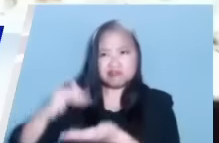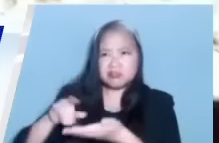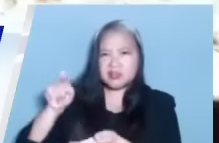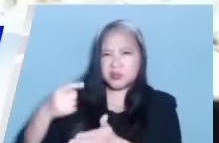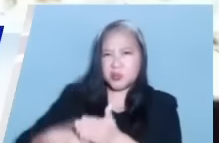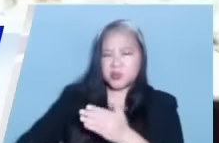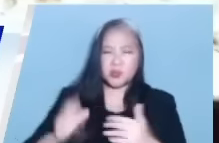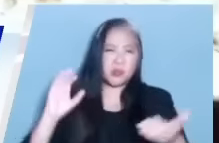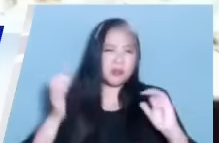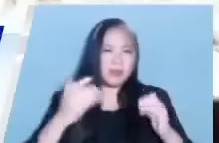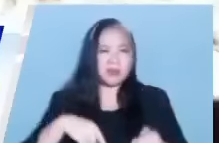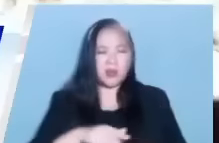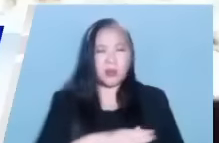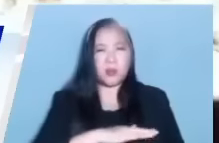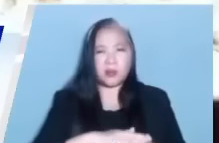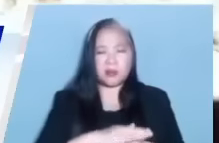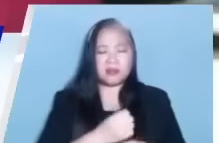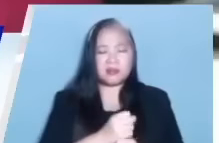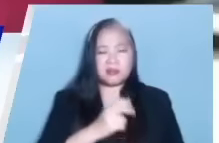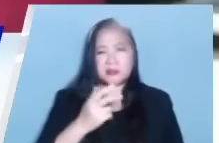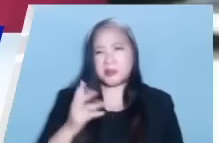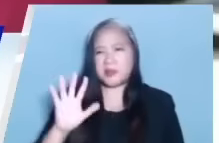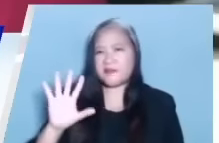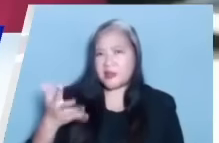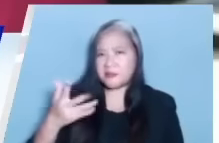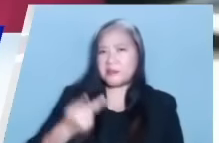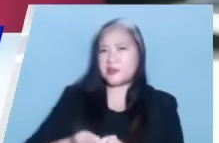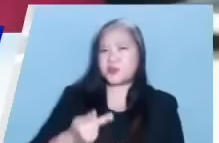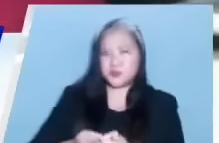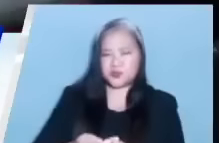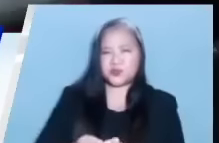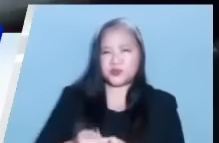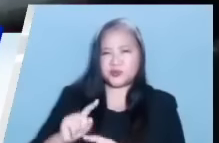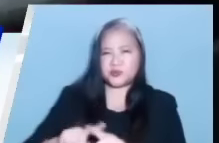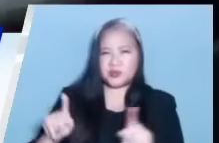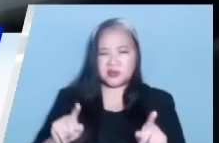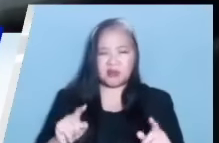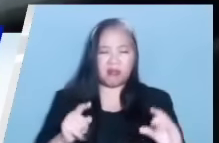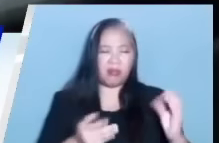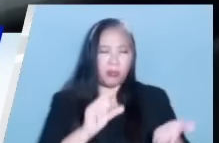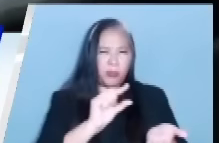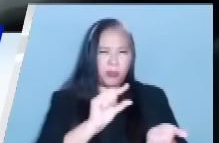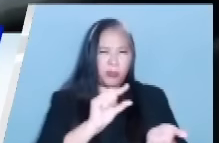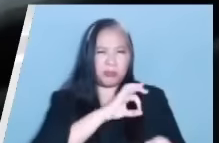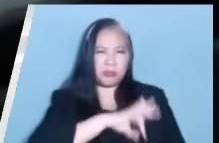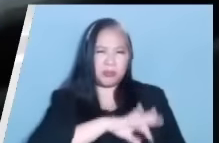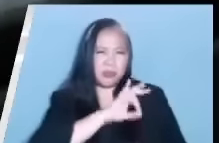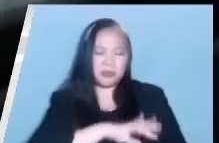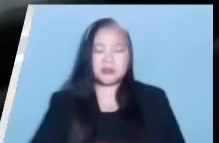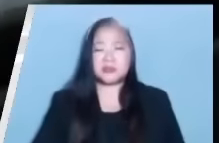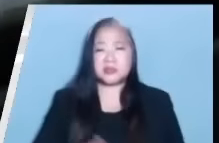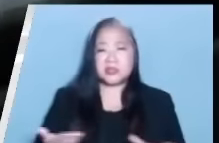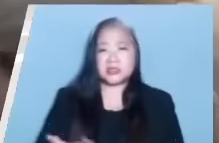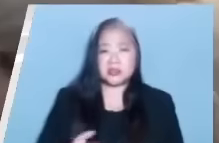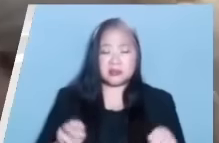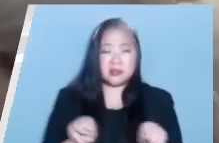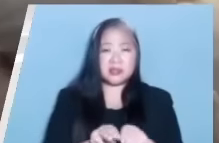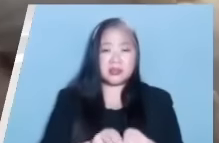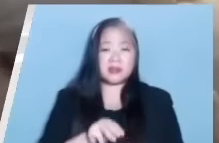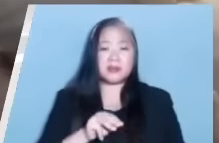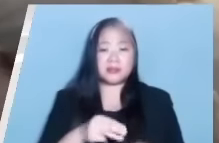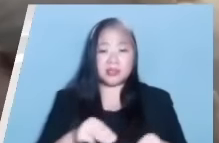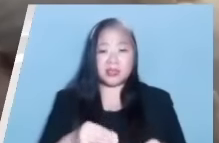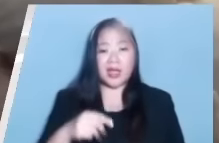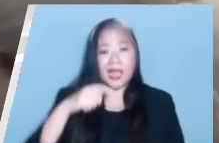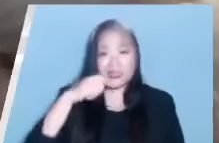nila. Mga 5 piso diferensya, lumiliit yung kita. Dito sa Marikina Market, ang kada kilo ng drumsticks, wings at